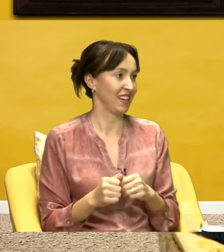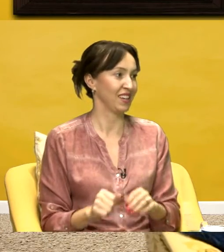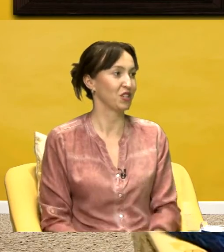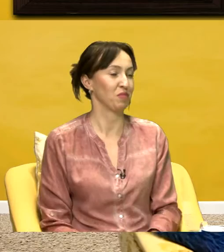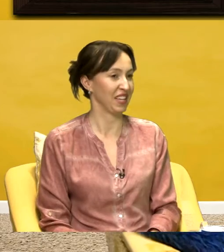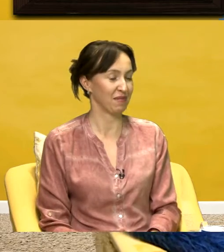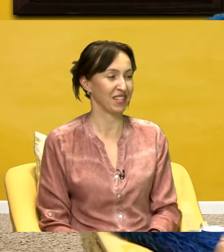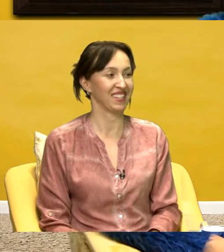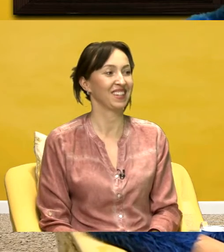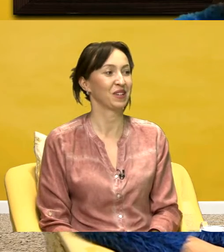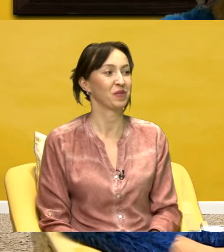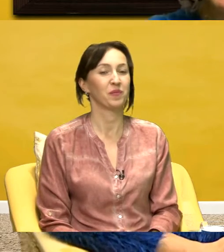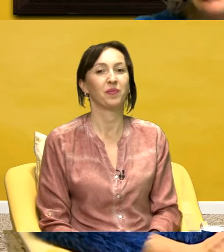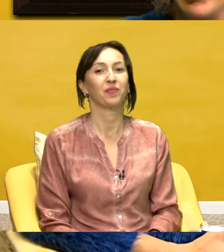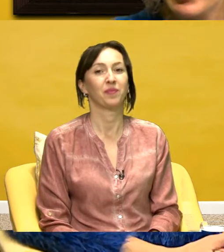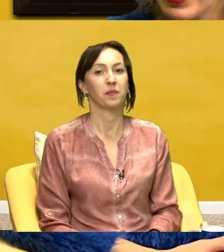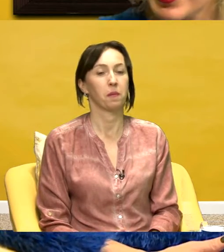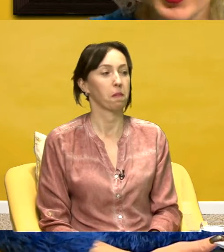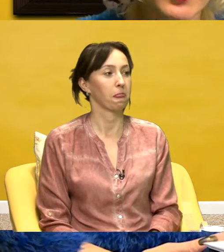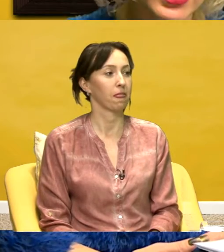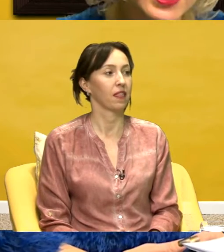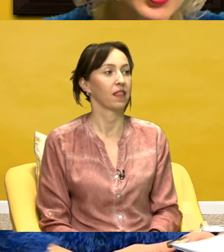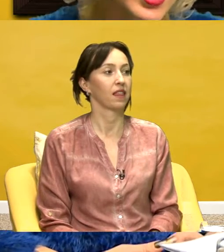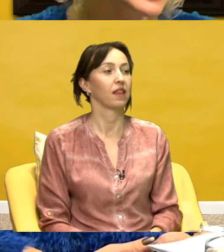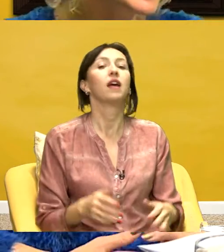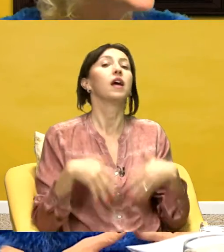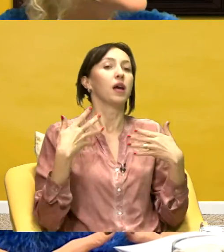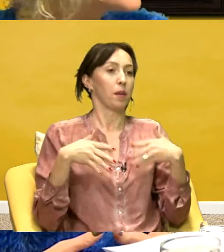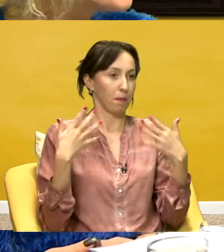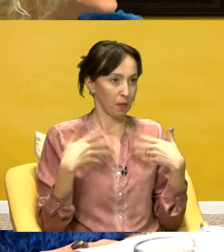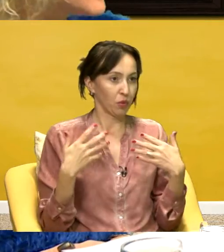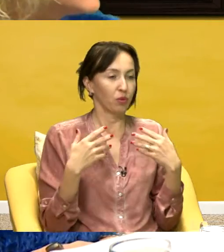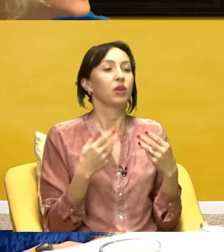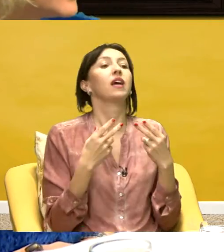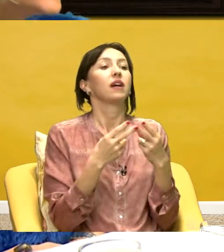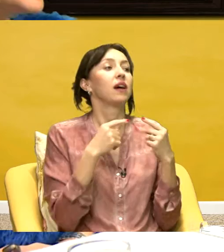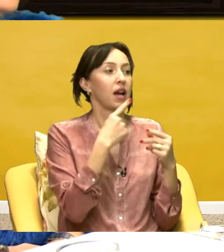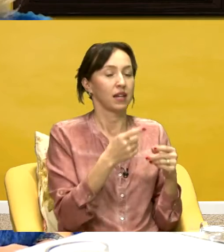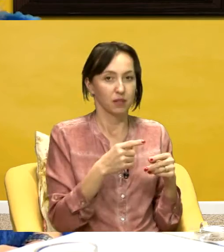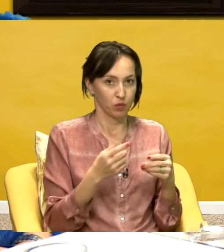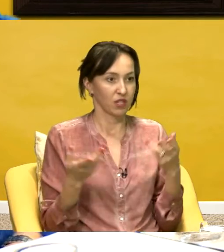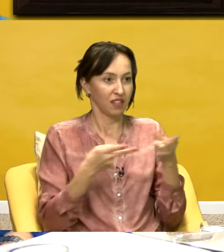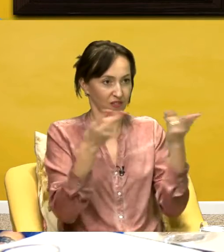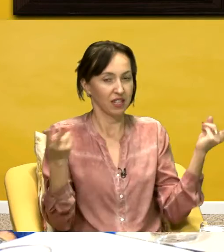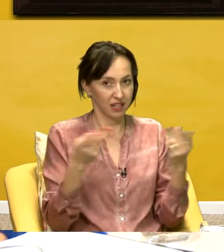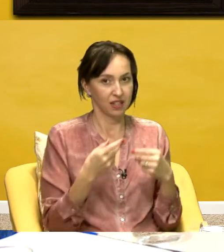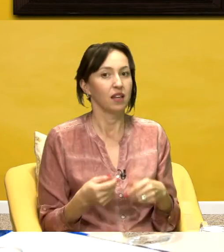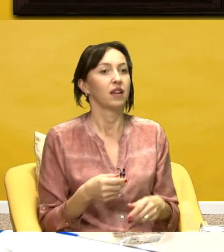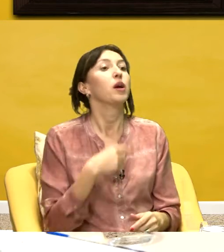Bună seara și bine te-am găsit! Mă bucur că ai răspuns invitației noastre. Bună seara, Maria!